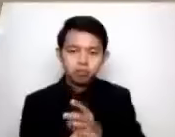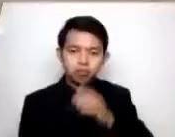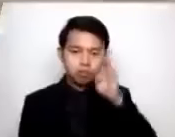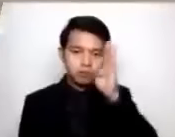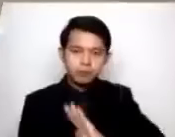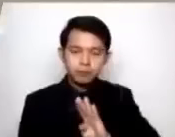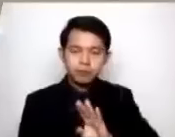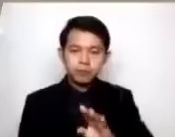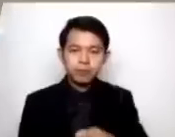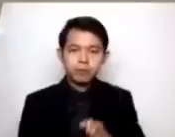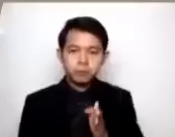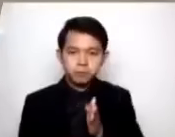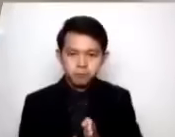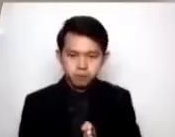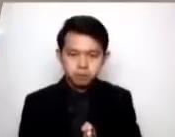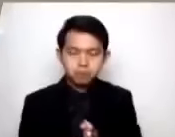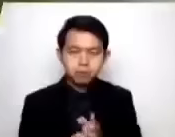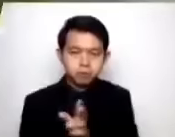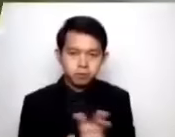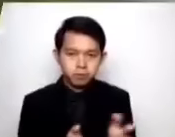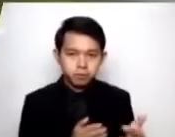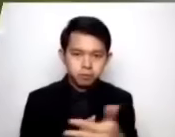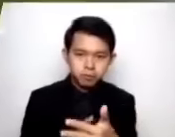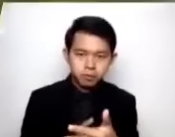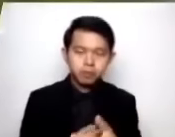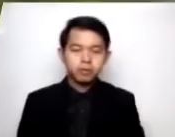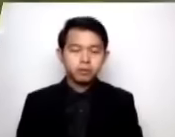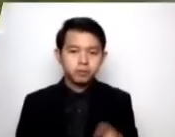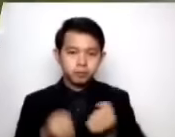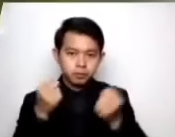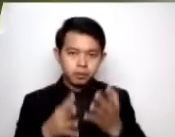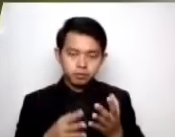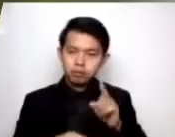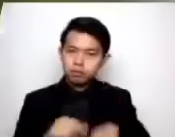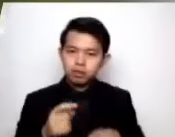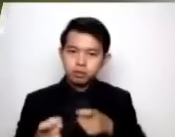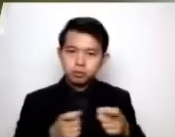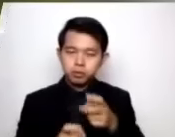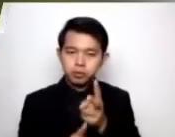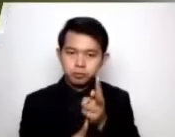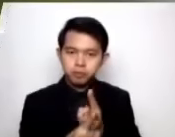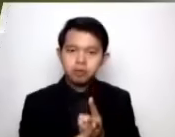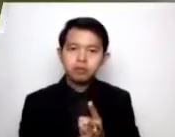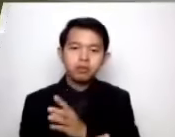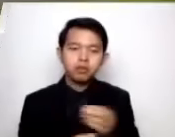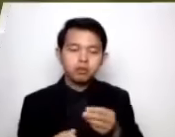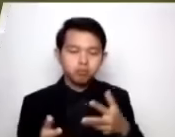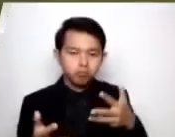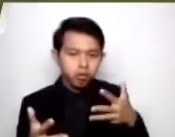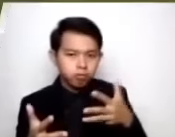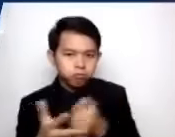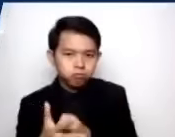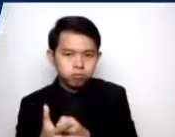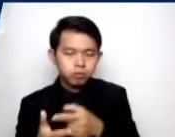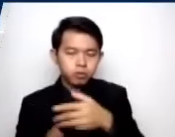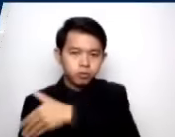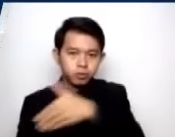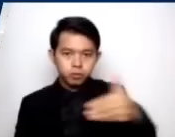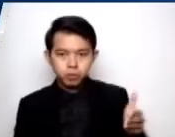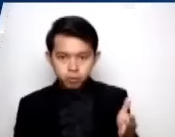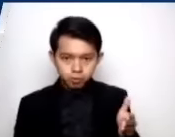kalsada. Nawala ng kontrol ang driver at sumalpok ang sasakyan sa barikada bago nahulog sa bangin.